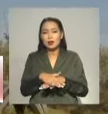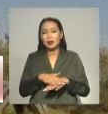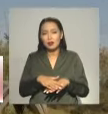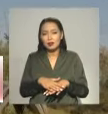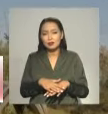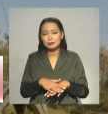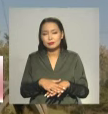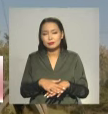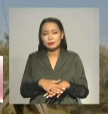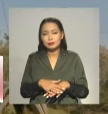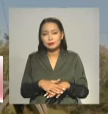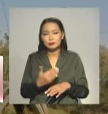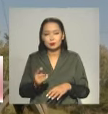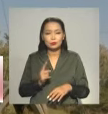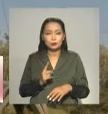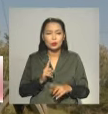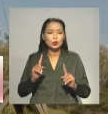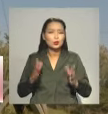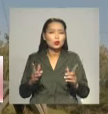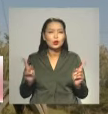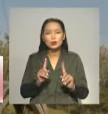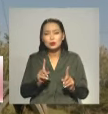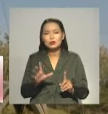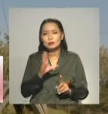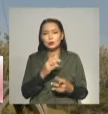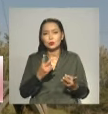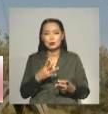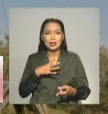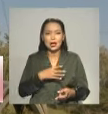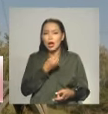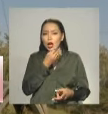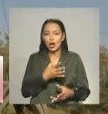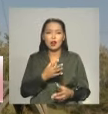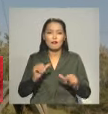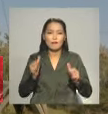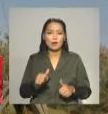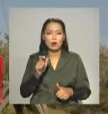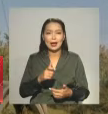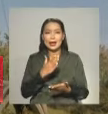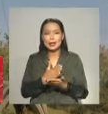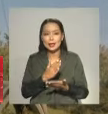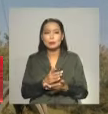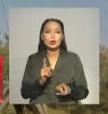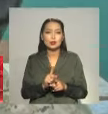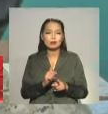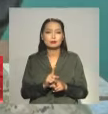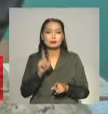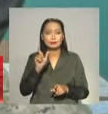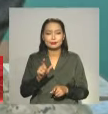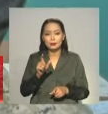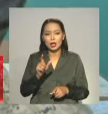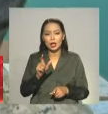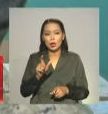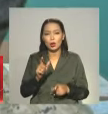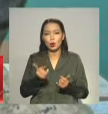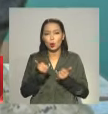Стать пограничником может не каждый. Нужно обладать крепким здоровьем и быть в хорошей физической форме, иметь безупречную репутацию. Сейчас